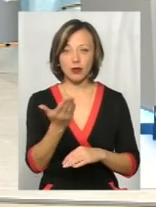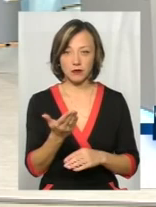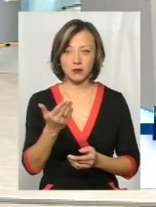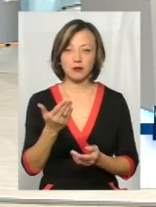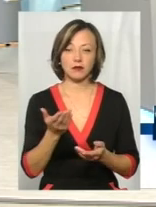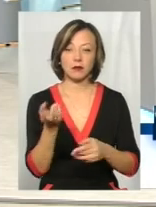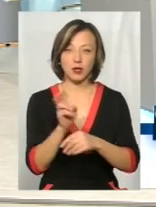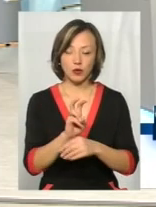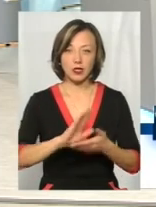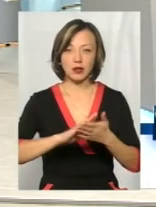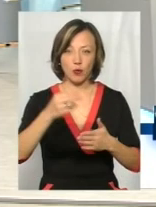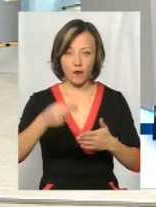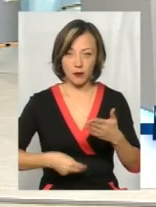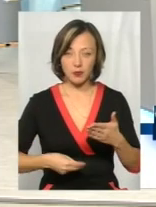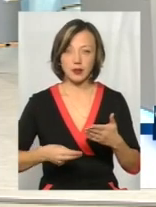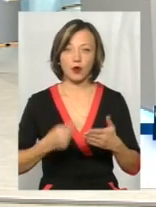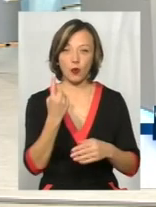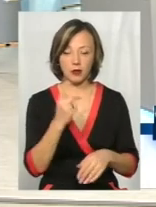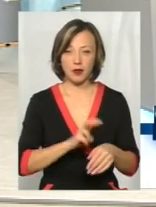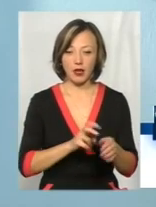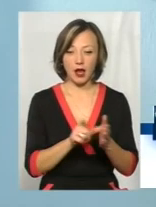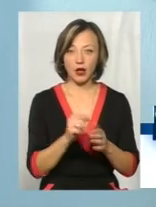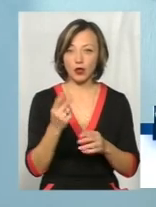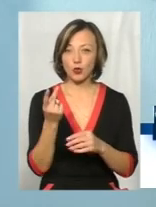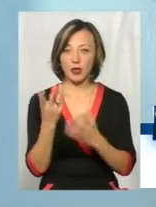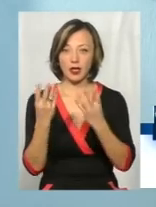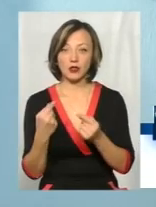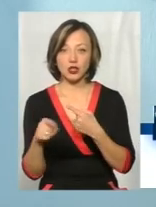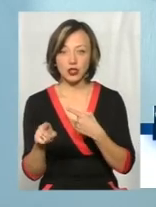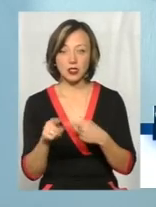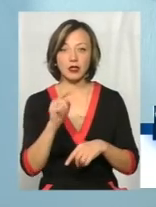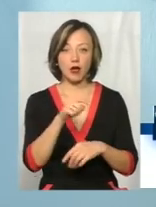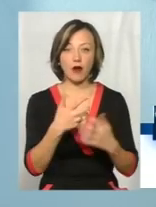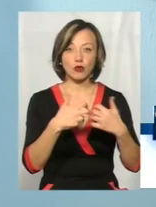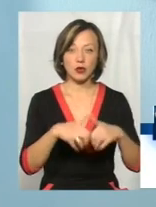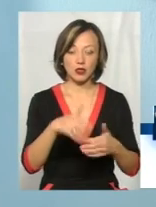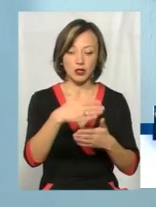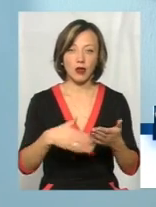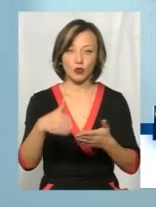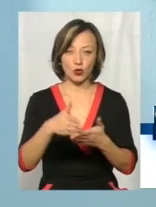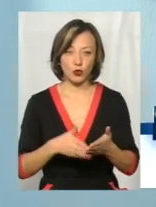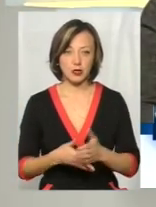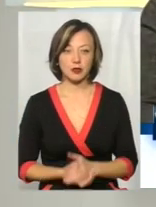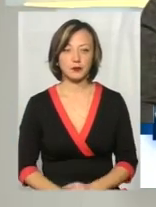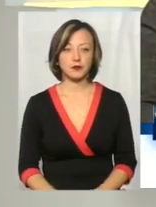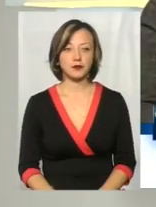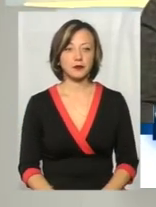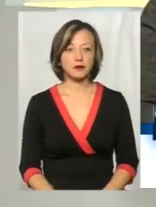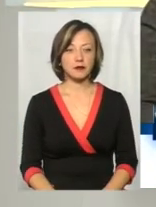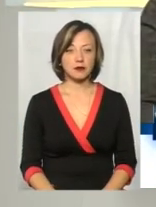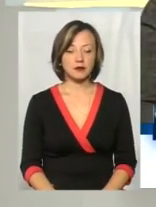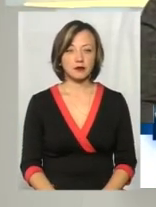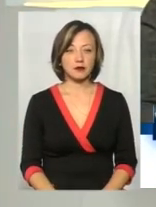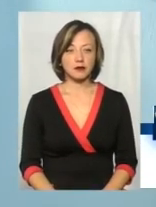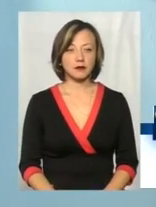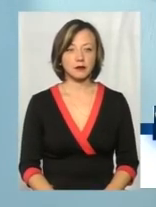підходиш, заключаєш декларацію з одним лікарем, а на другий день з іншим, значить, та автоматично декларація анулюється. Скасовується. Так, скасовується,